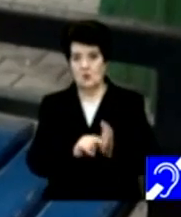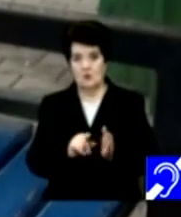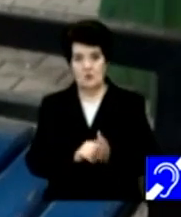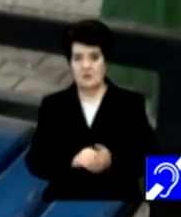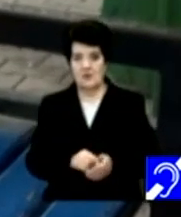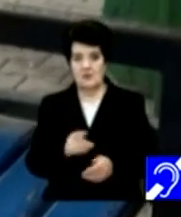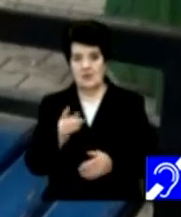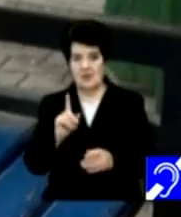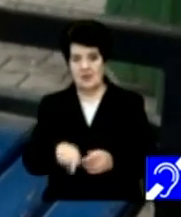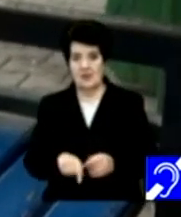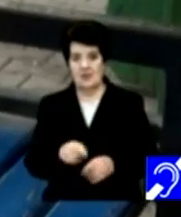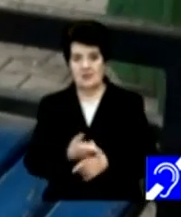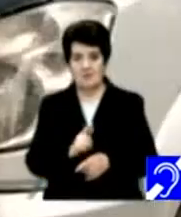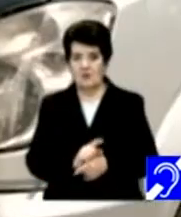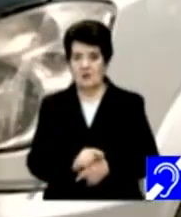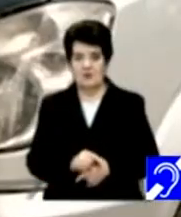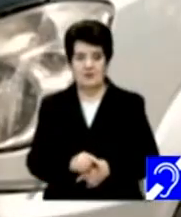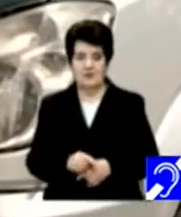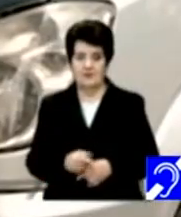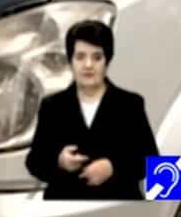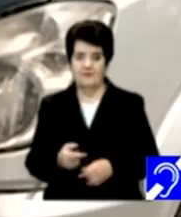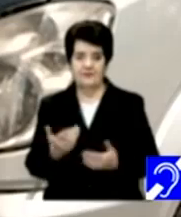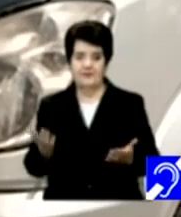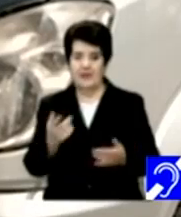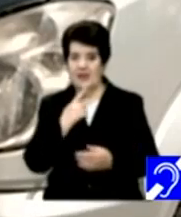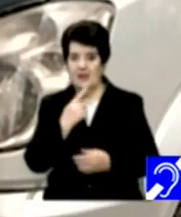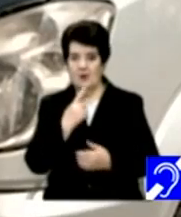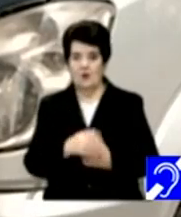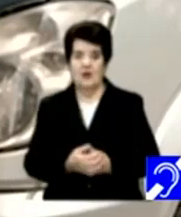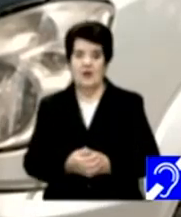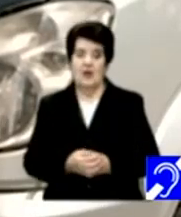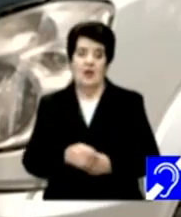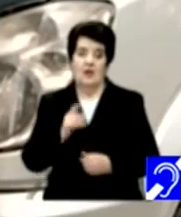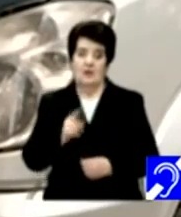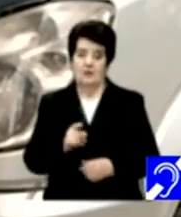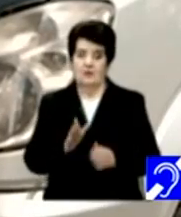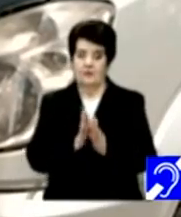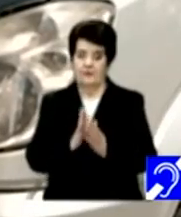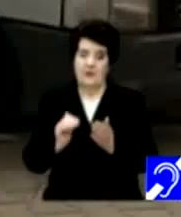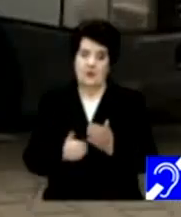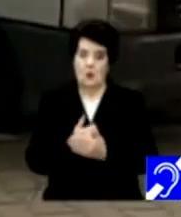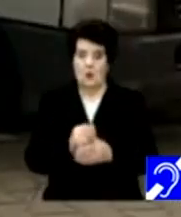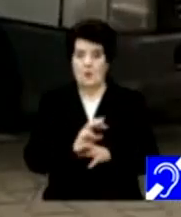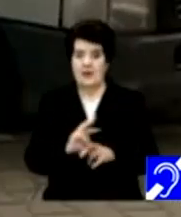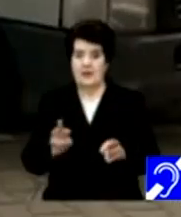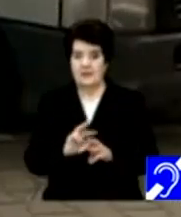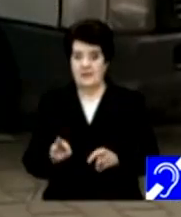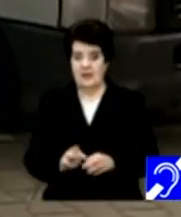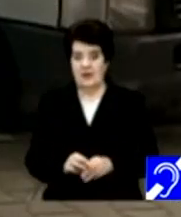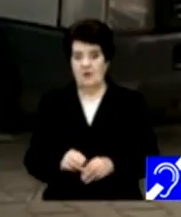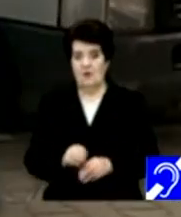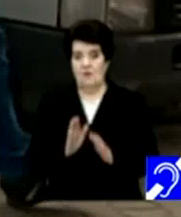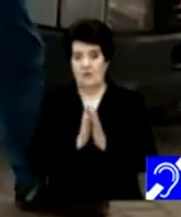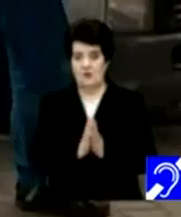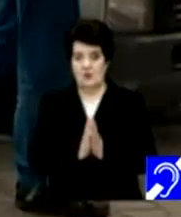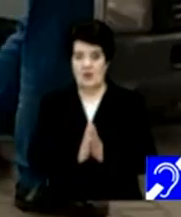studenților, cred că, da, nu va fi un avantaj. Asociația Patronală va expedia o nouă solicitare Ministerului Economiei și Infrastructurii,